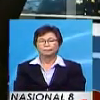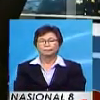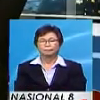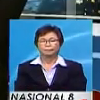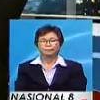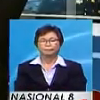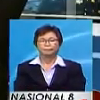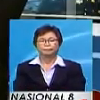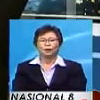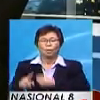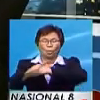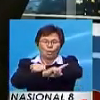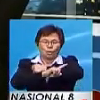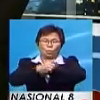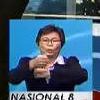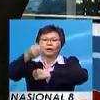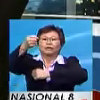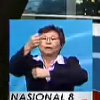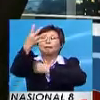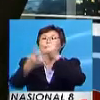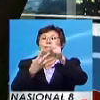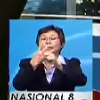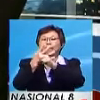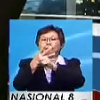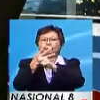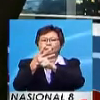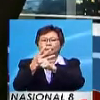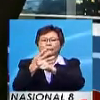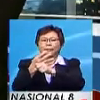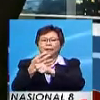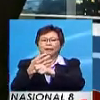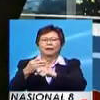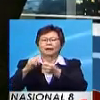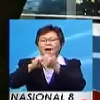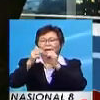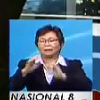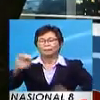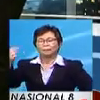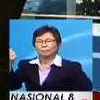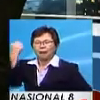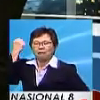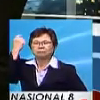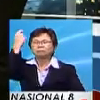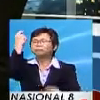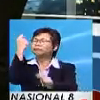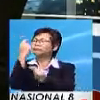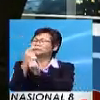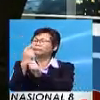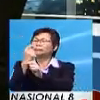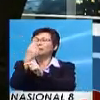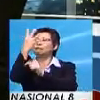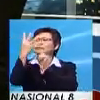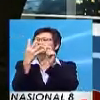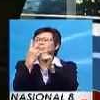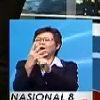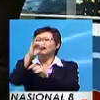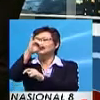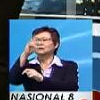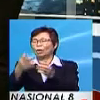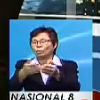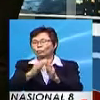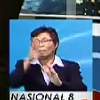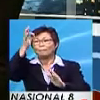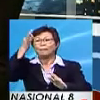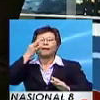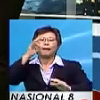tv1 hukuman gantung tahun terhadap atlet Bina badan Sazali Samad kekal kutusan itu dibuat jawatankuasa rayuan